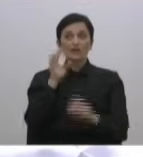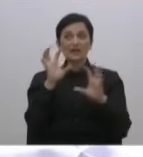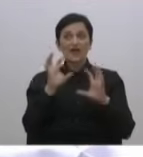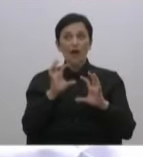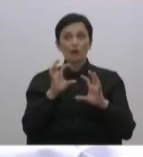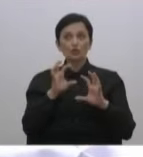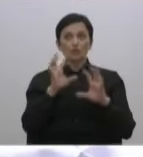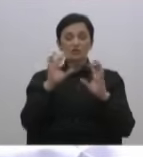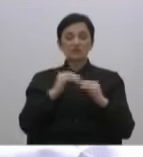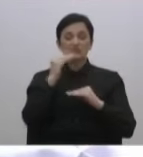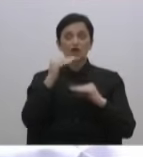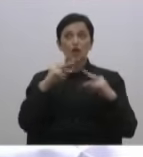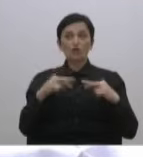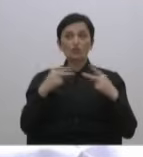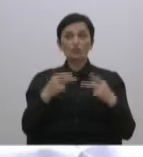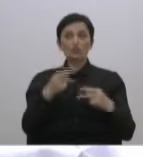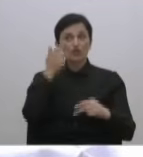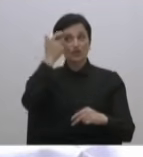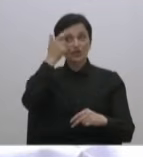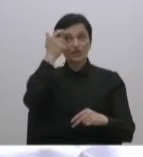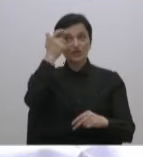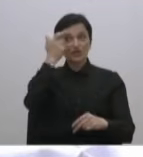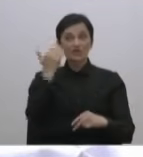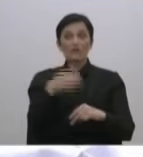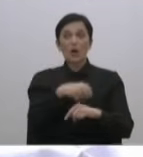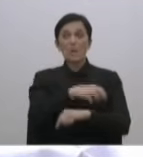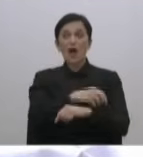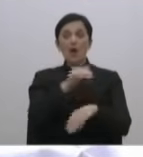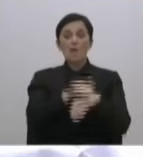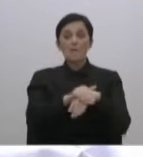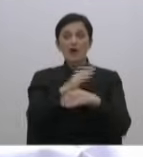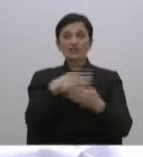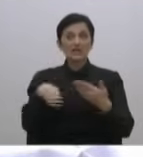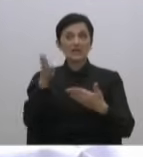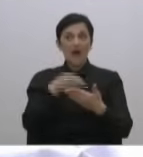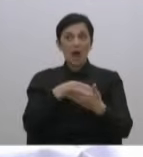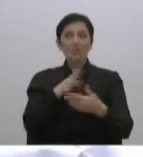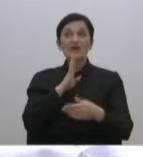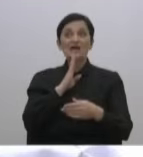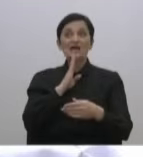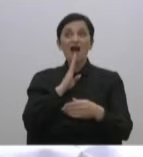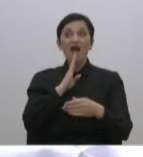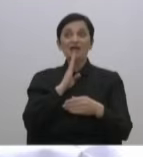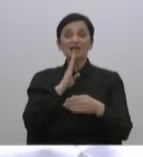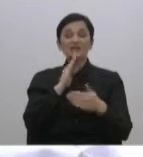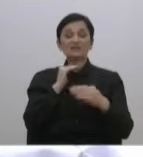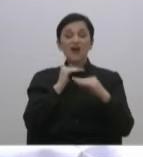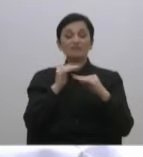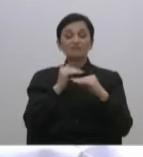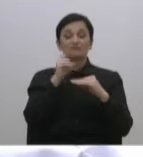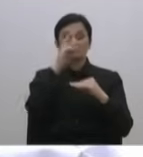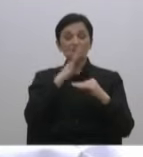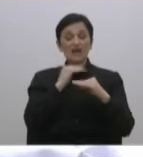კანონებზე და საკონსტიტუციო ცვლილებებზე, რომელიც ივანიშვილის პარტიამ ფაქტურად გააუქმა. იგივე ქალთა კვოტირება უკან წაიღეთ.